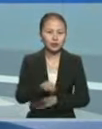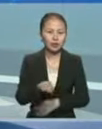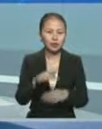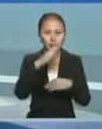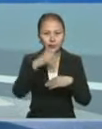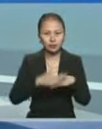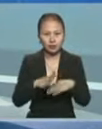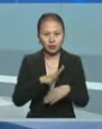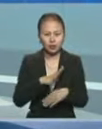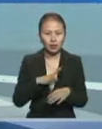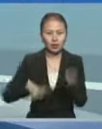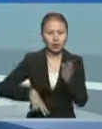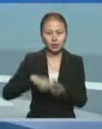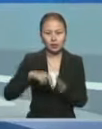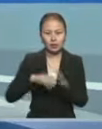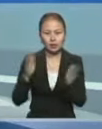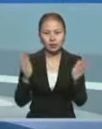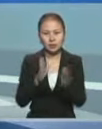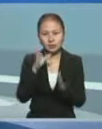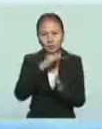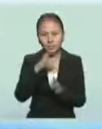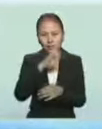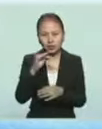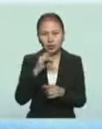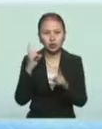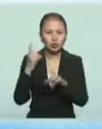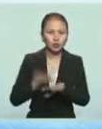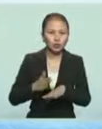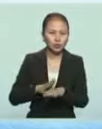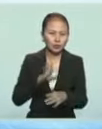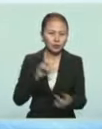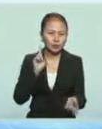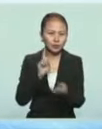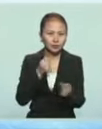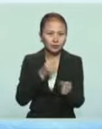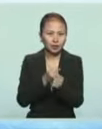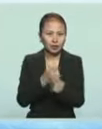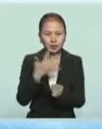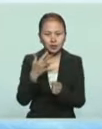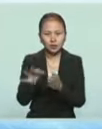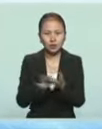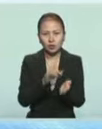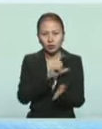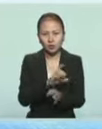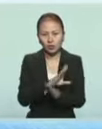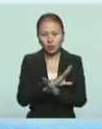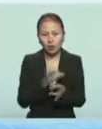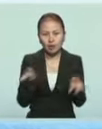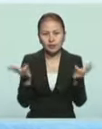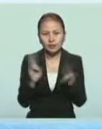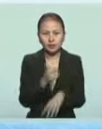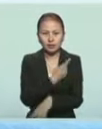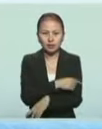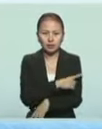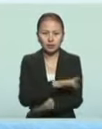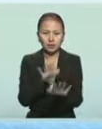болған. Жолаушылар мінген шағын автобус пен ауыр жүк көлігі соқтығысқан. Жолаушылардың бесеуі бірден сол жерде көз жұмса, қалған ауруханада